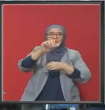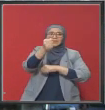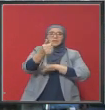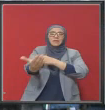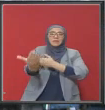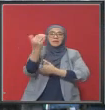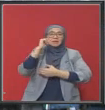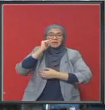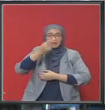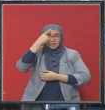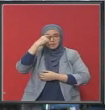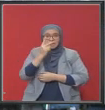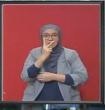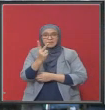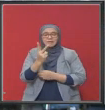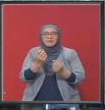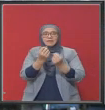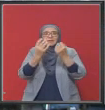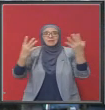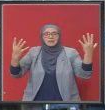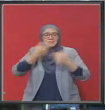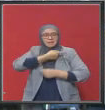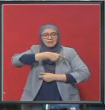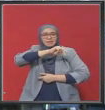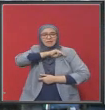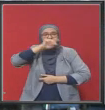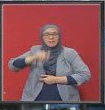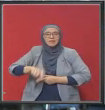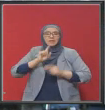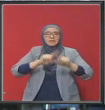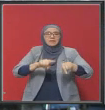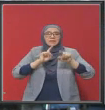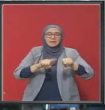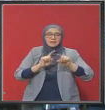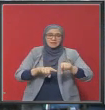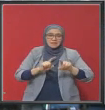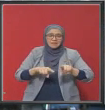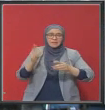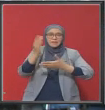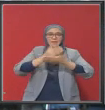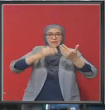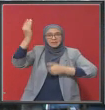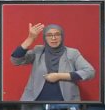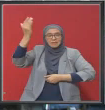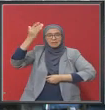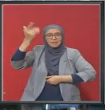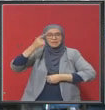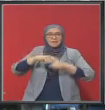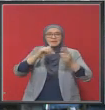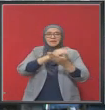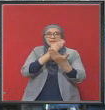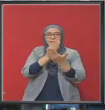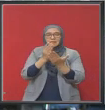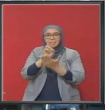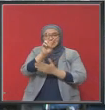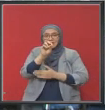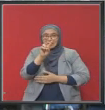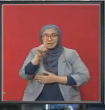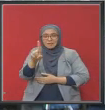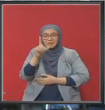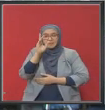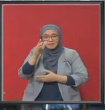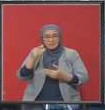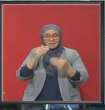Pemuda Aktivitas apa sukan ini akan mengenal pasti isu dan cabai yang dihadapi oleh ipts setrum